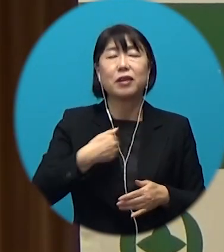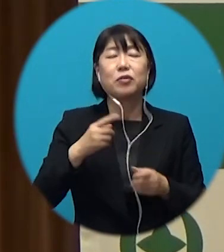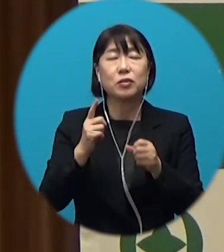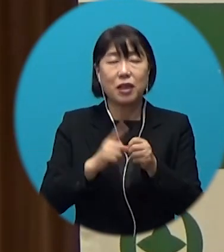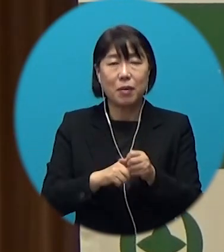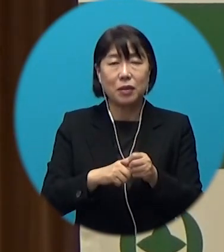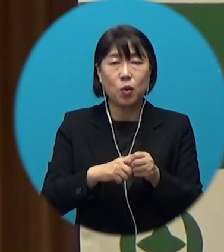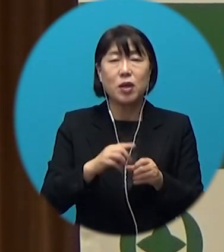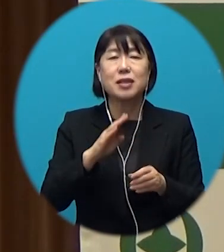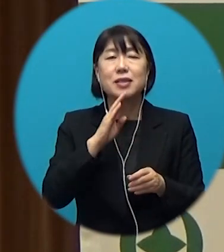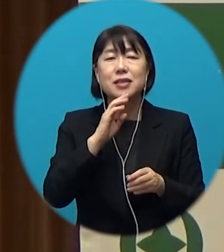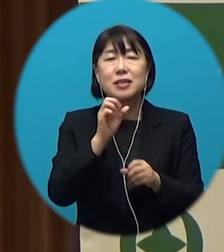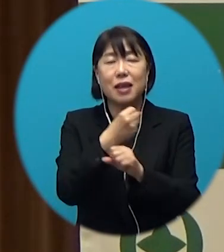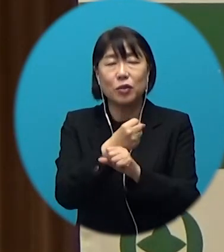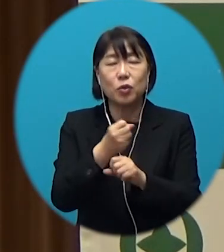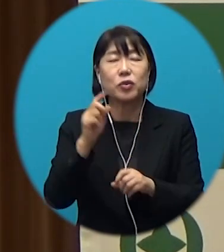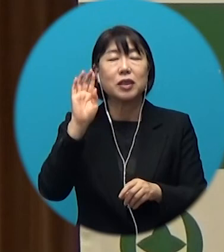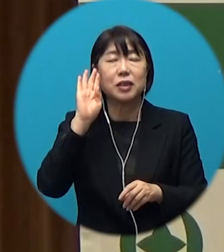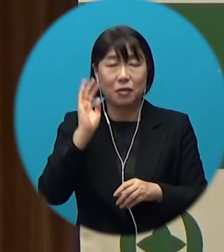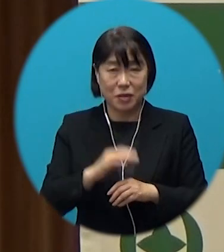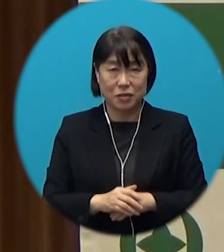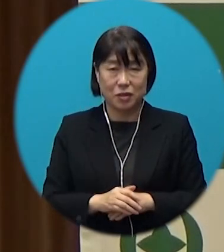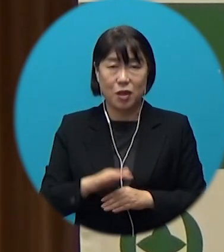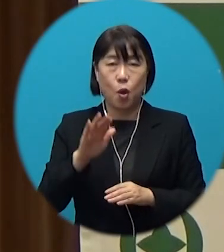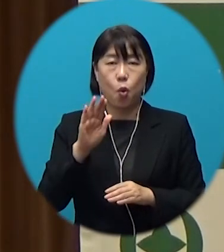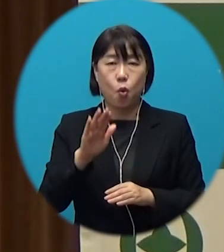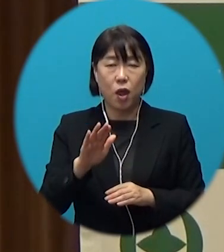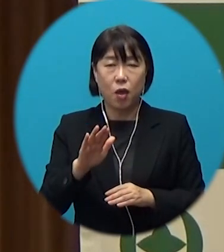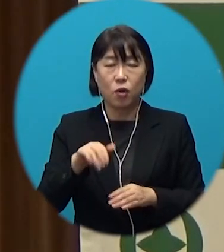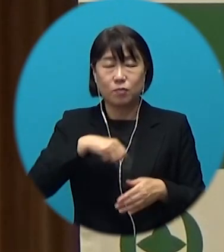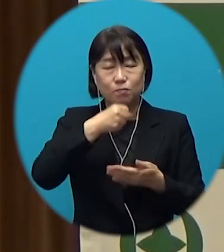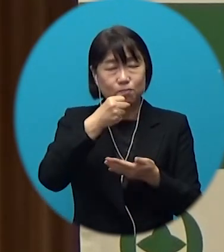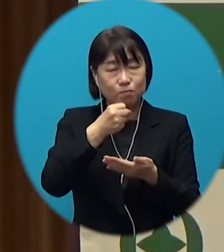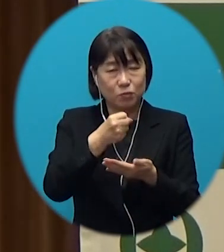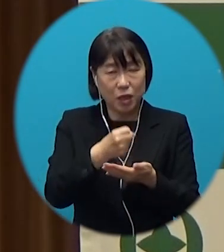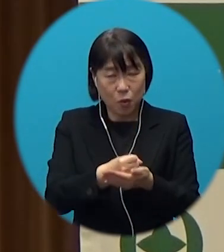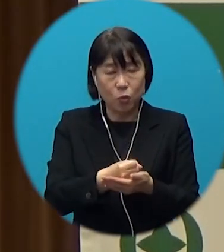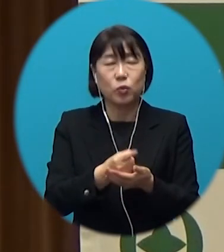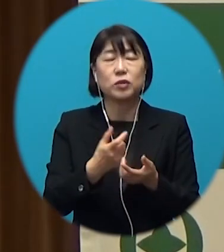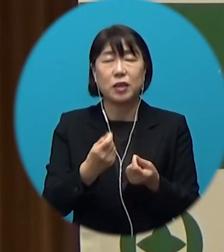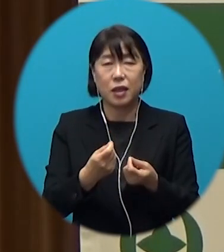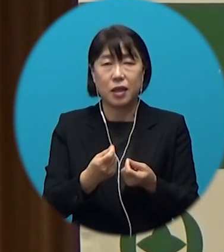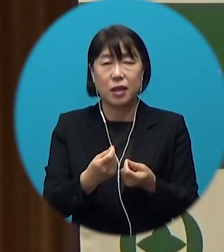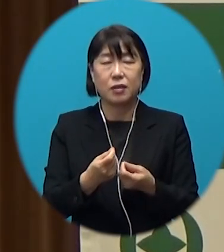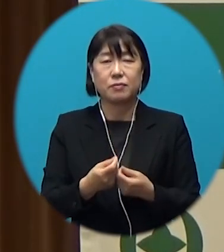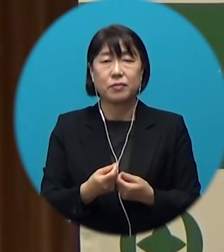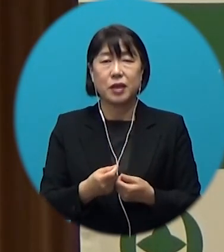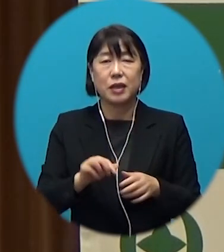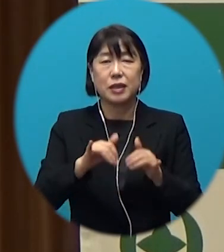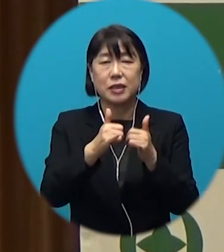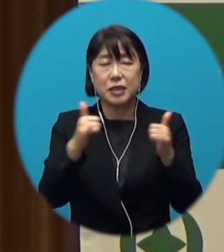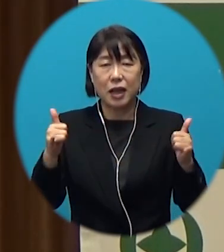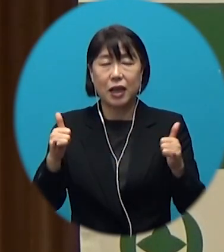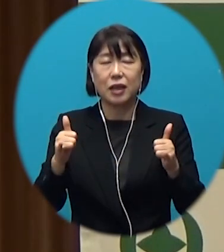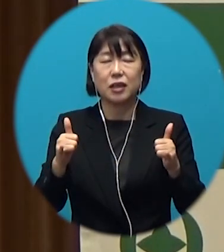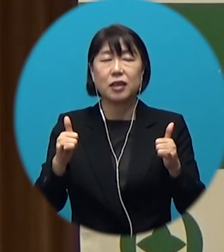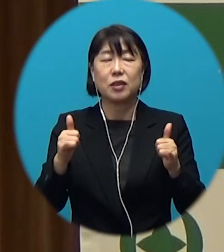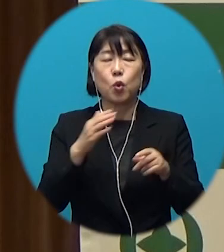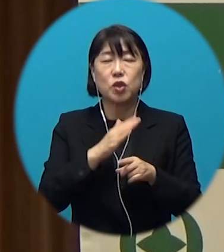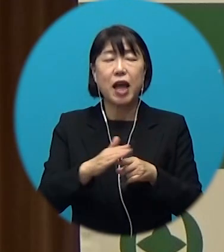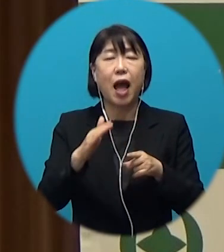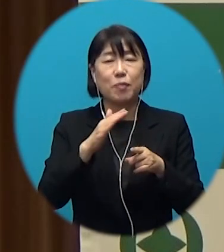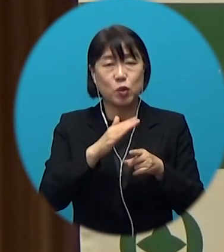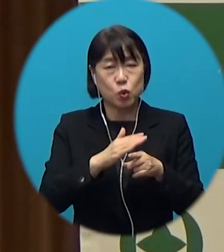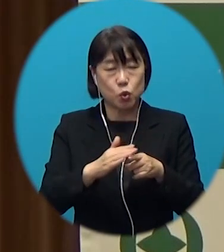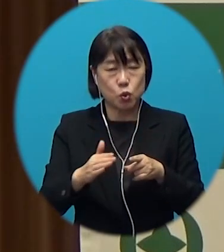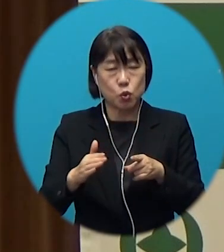というふうに理解をしておりますけれども、これをその、まあ、成功をさせてですね、社会実装とサービスにですね、あの、ど